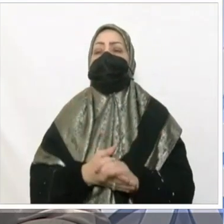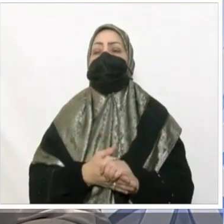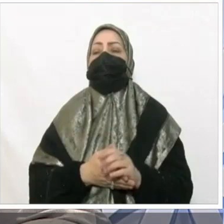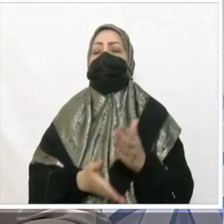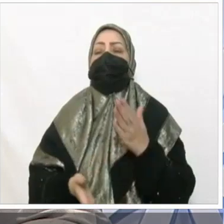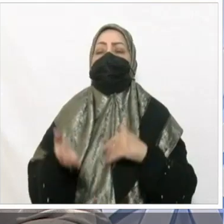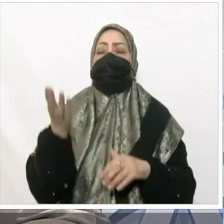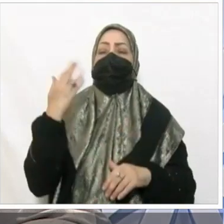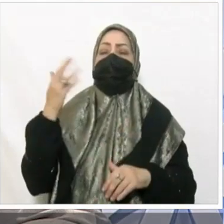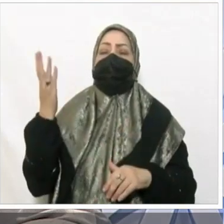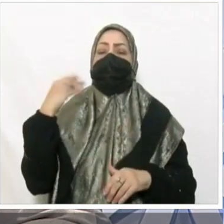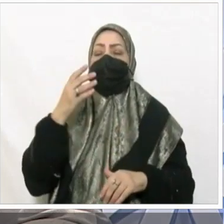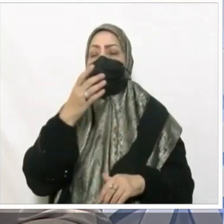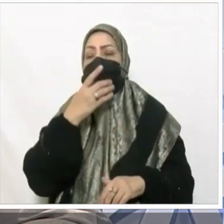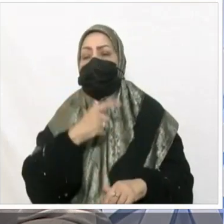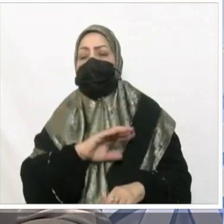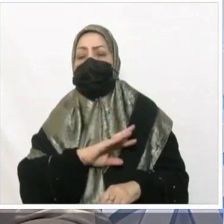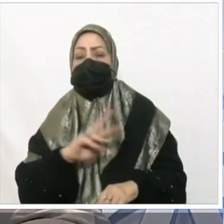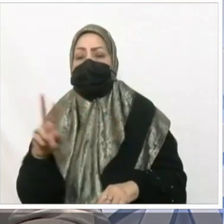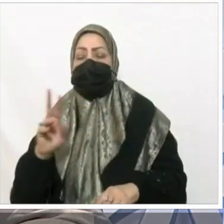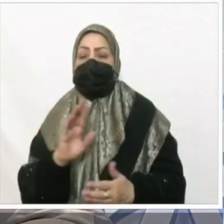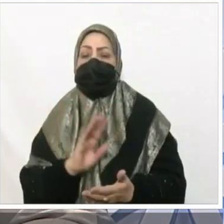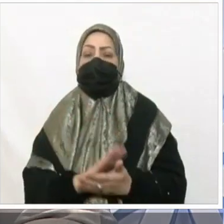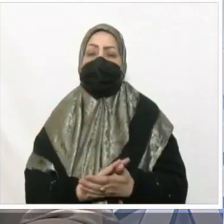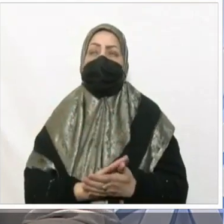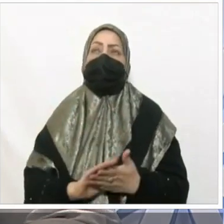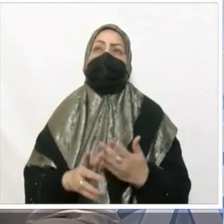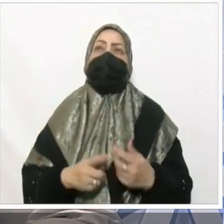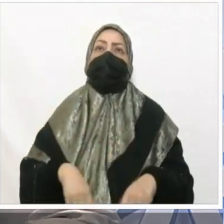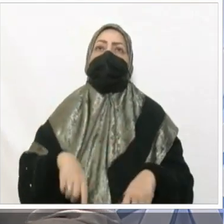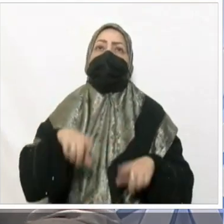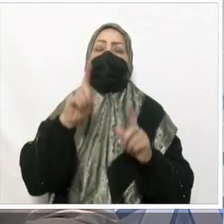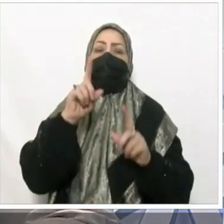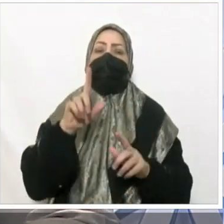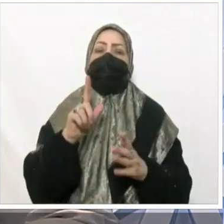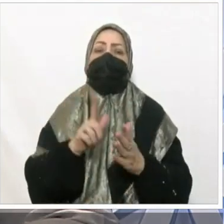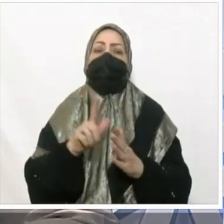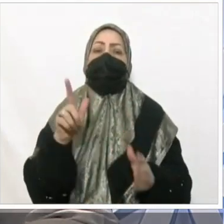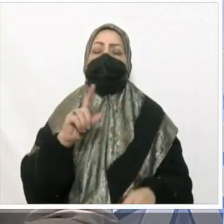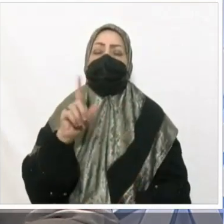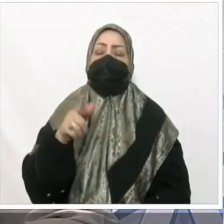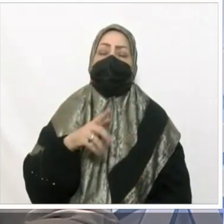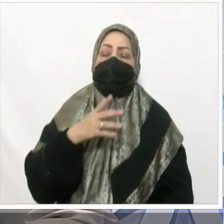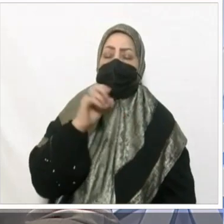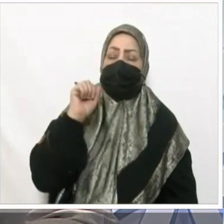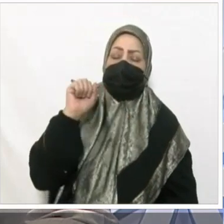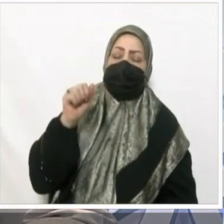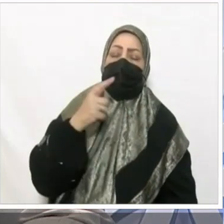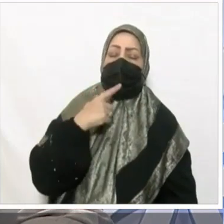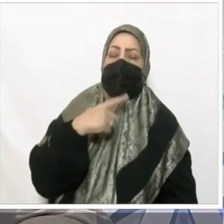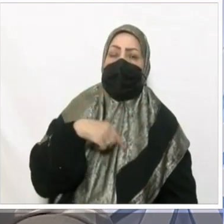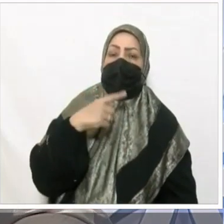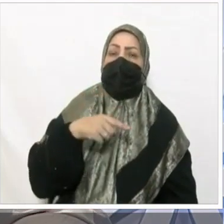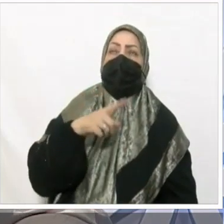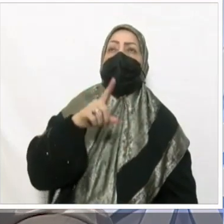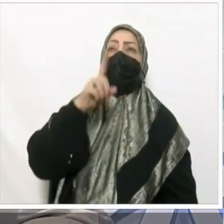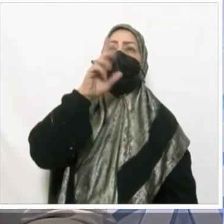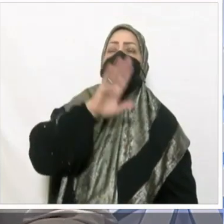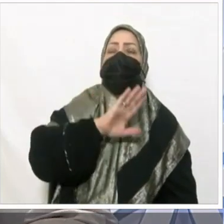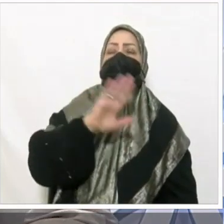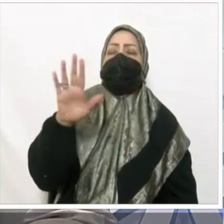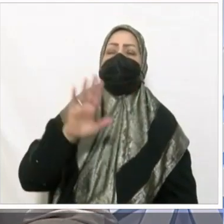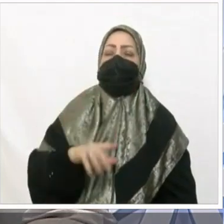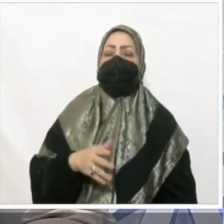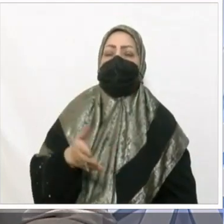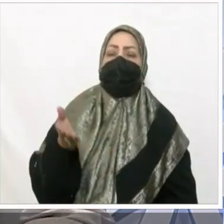اللي في فبراير ولا اللي الشيء اللي نقولوا به هذا لله. نعم. أما صحيح. اللي كان في عهد المقبور يعني هذا حتى هو والعياذ بالله كان نكس